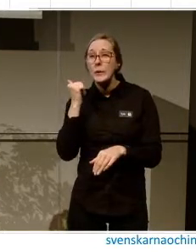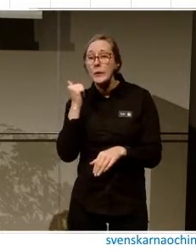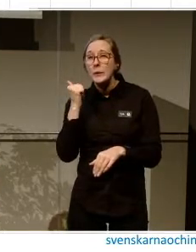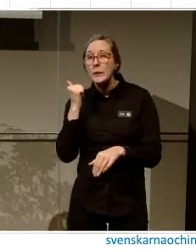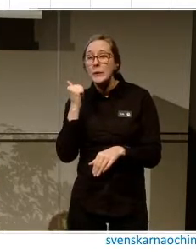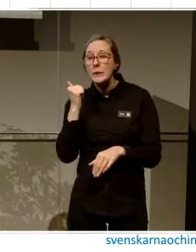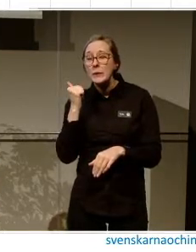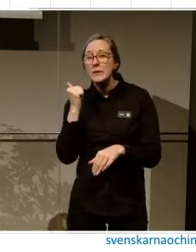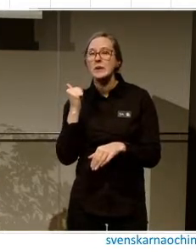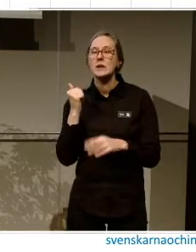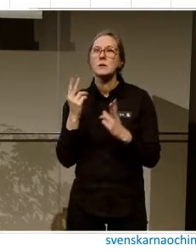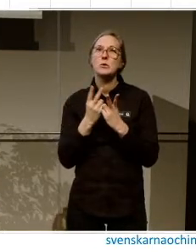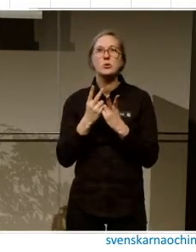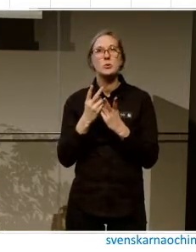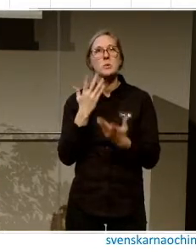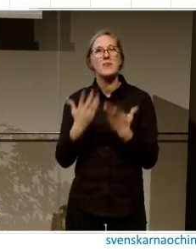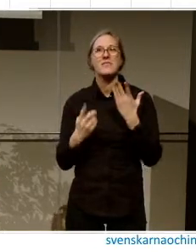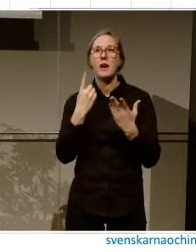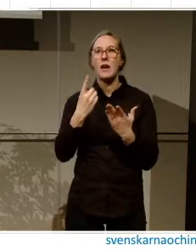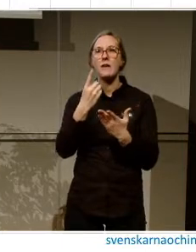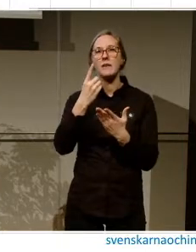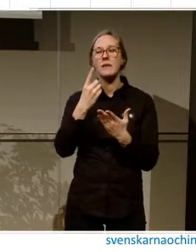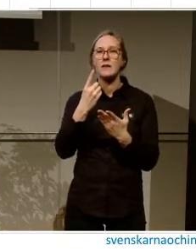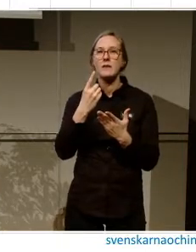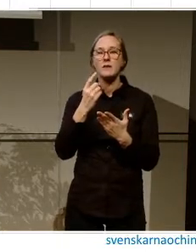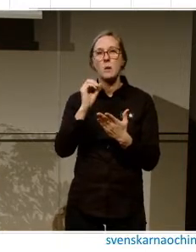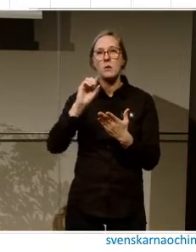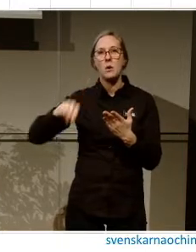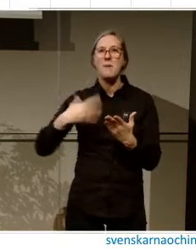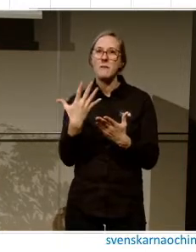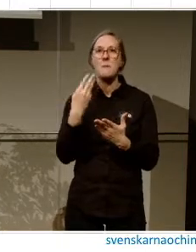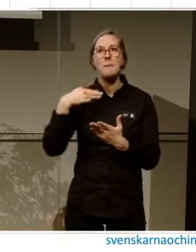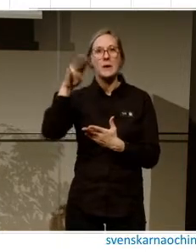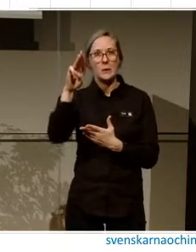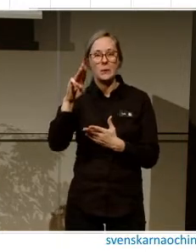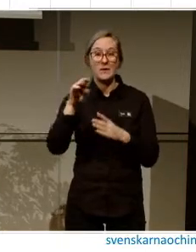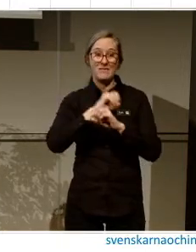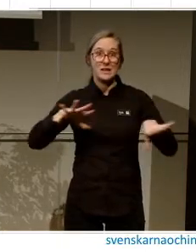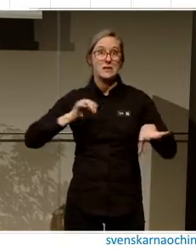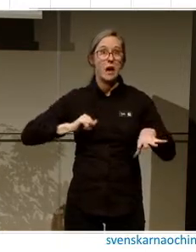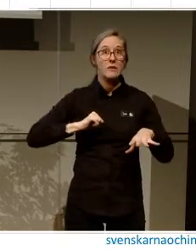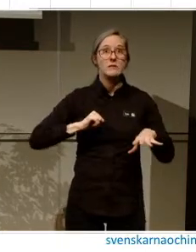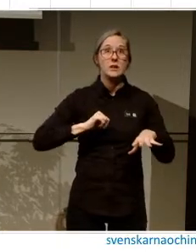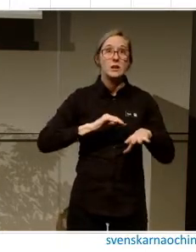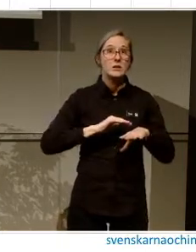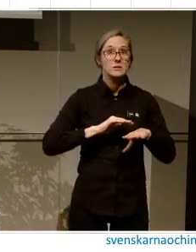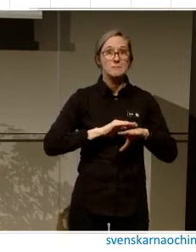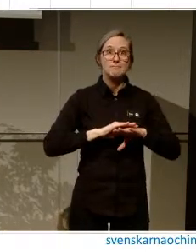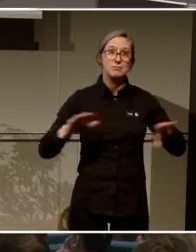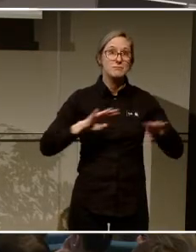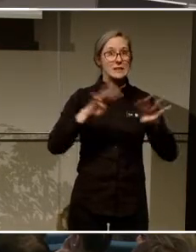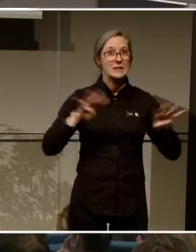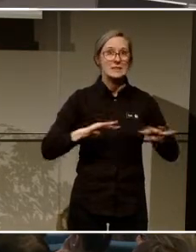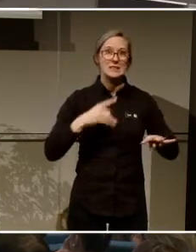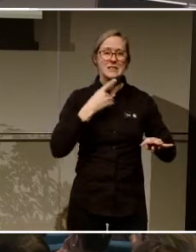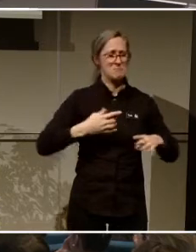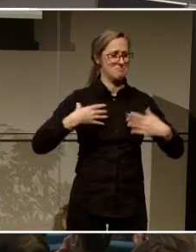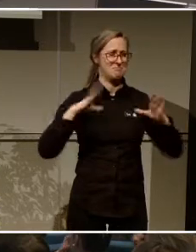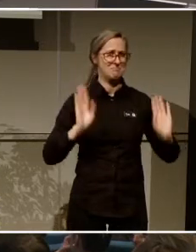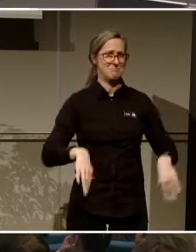Det motsvarar ju då ungefär 500 000. Och de flesta av dem som inte använder internet säger också att de inte är intresserade av det. Det är ju